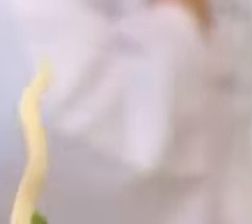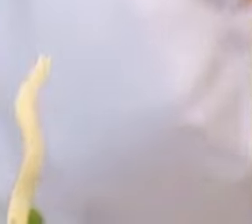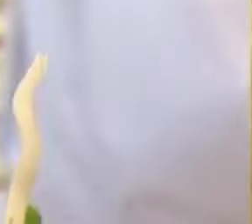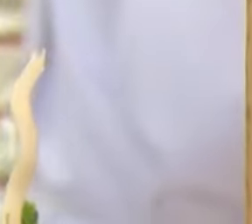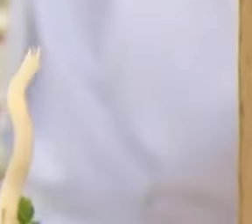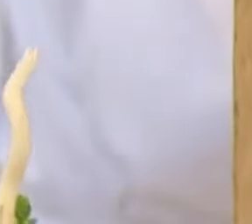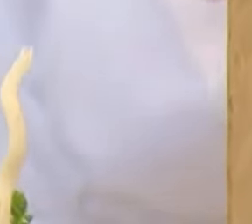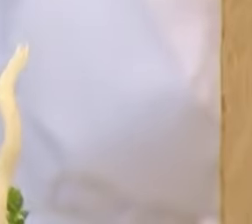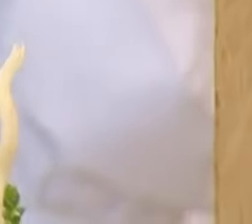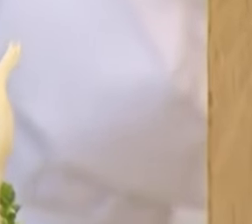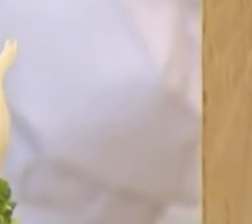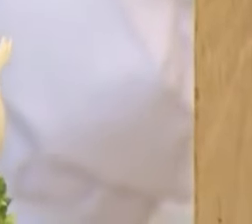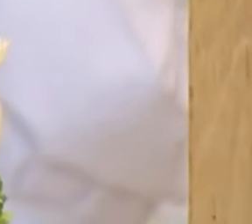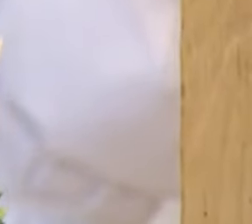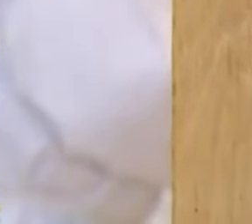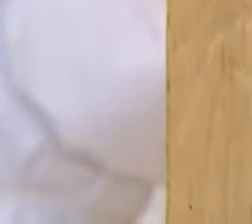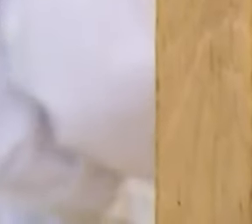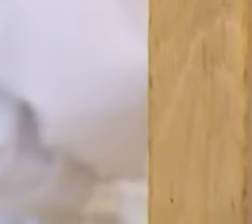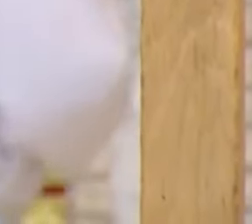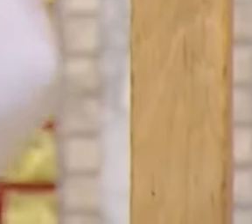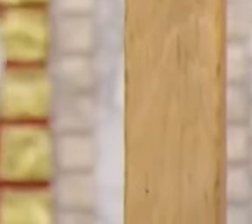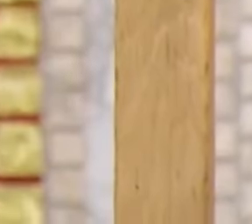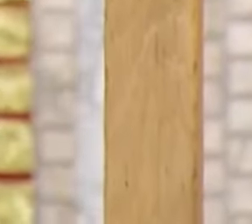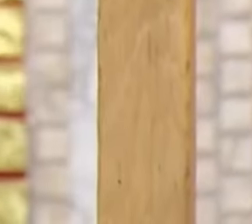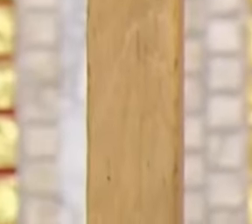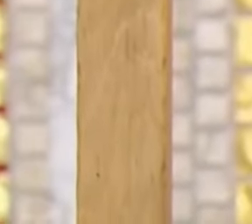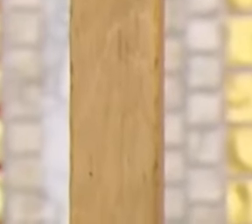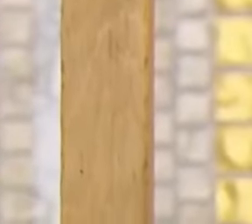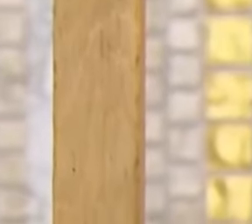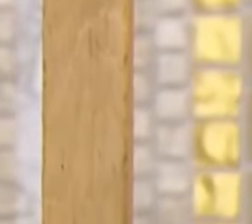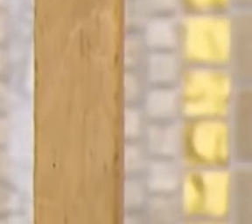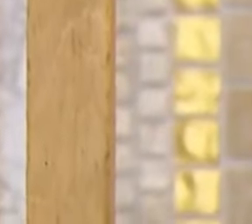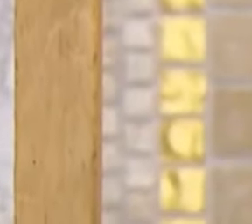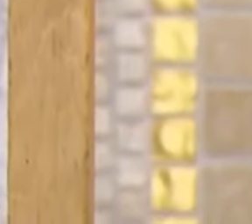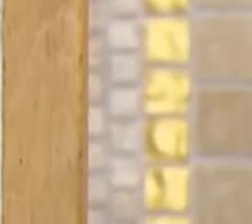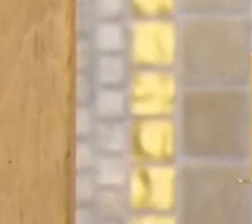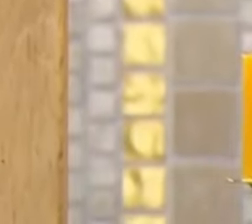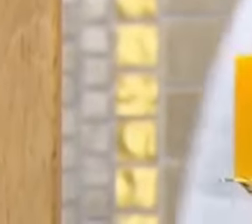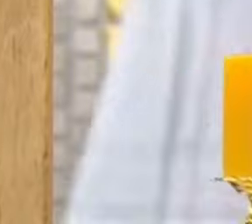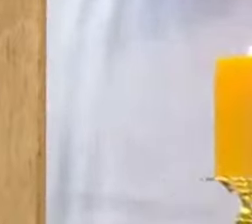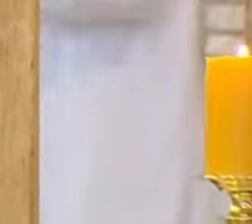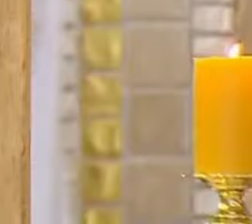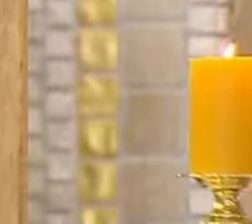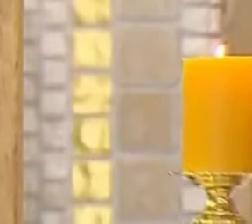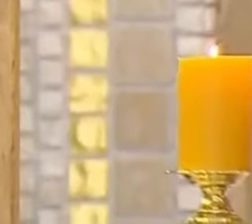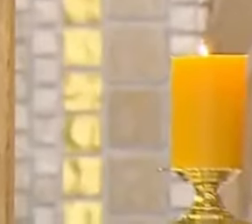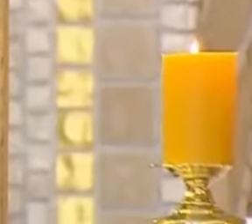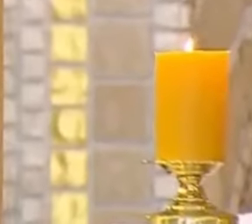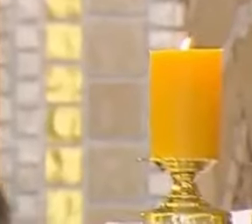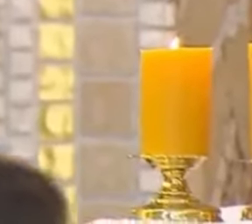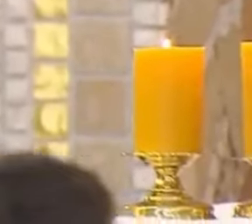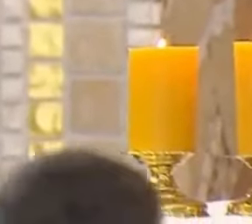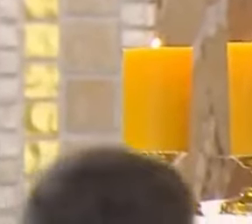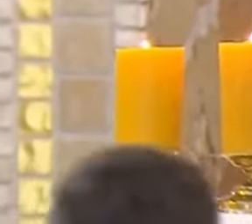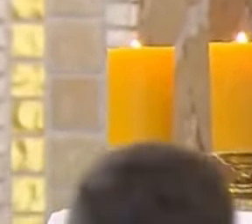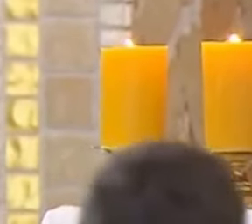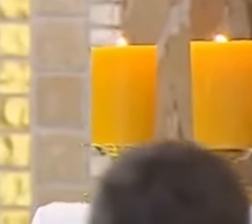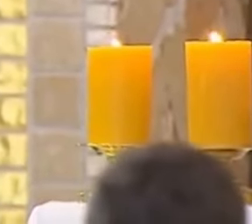zawsze jest przy mnie w obronie mej stanąć